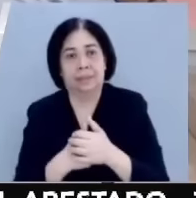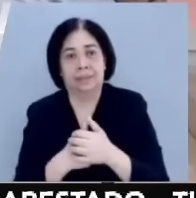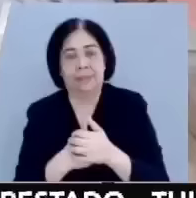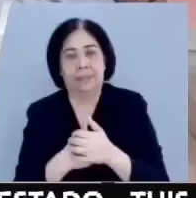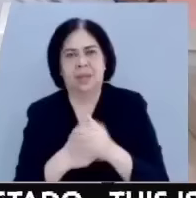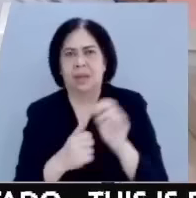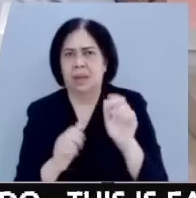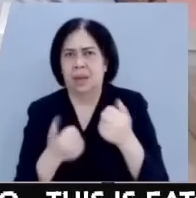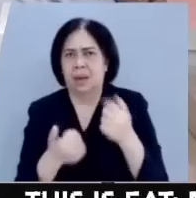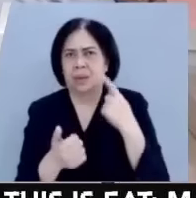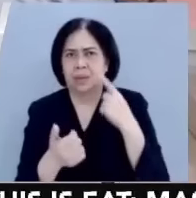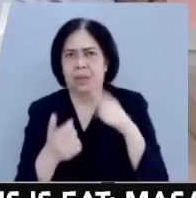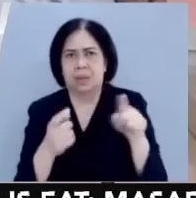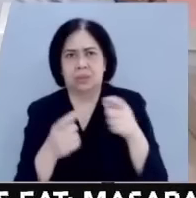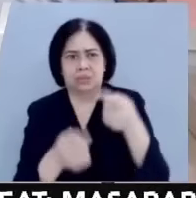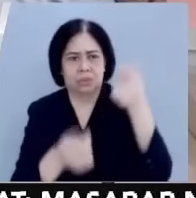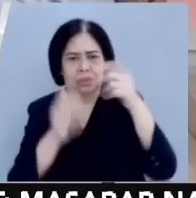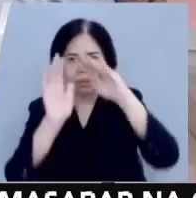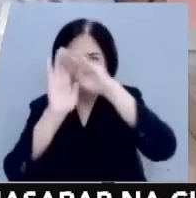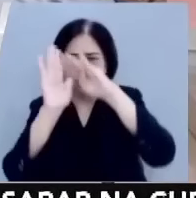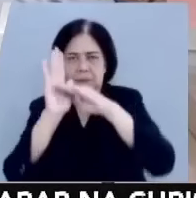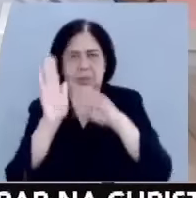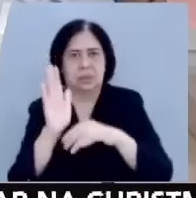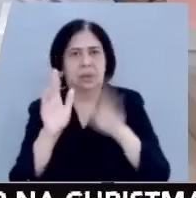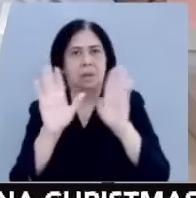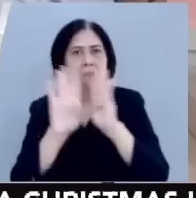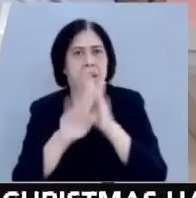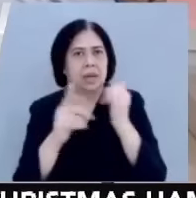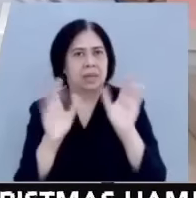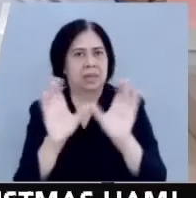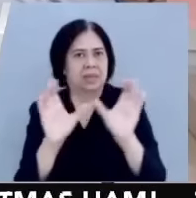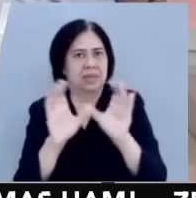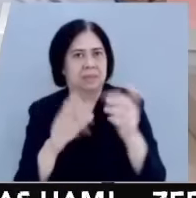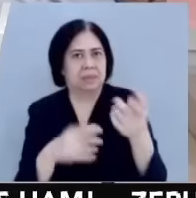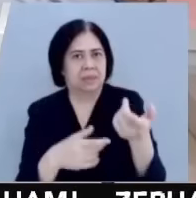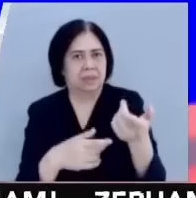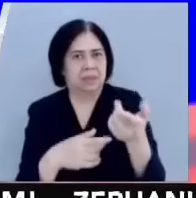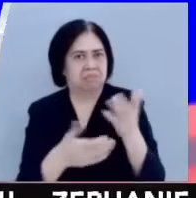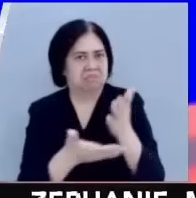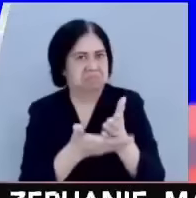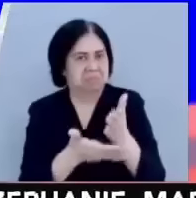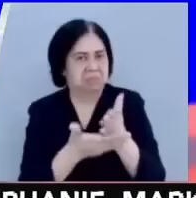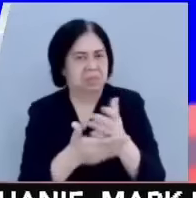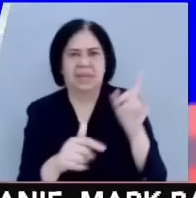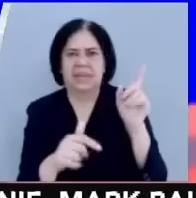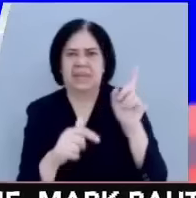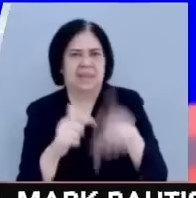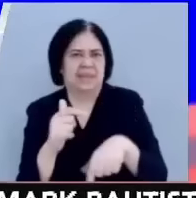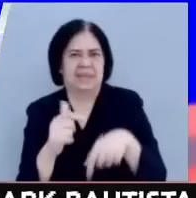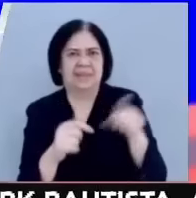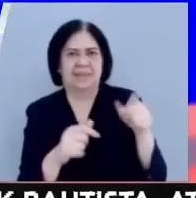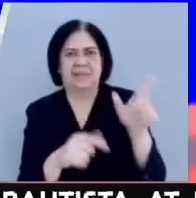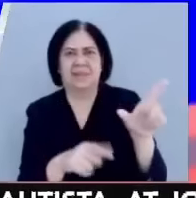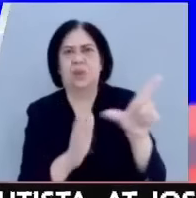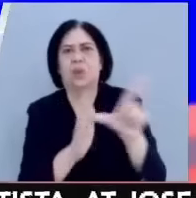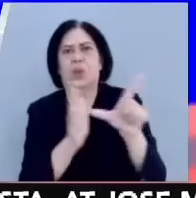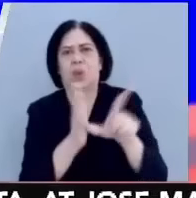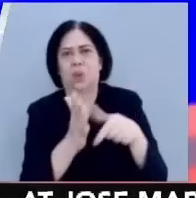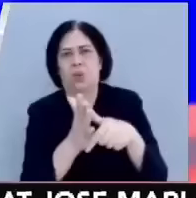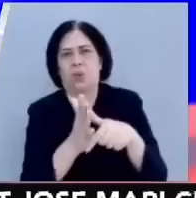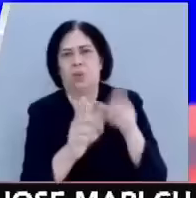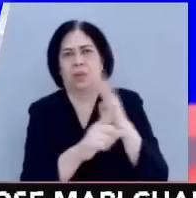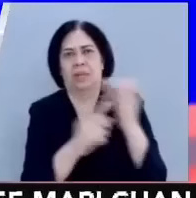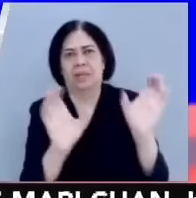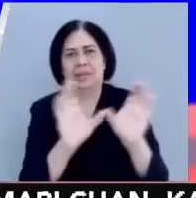paglilinis ng Barangay certificate inalis na ba muna sa kanila hindi mo matatanggal yan function of lawan e pero ang exclusion proceedings